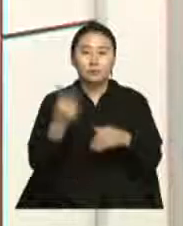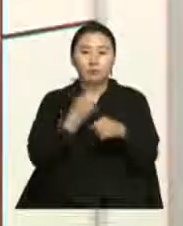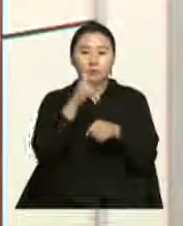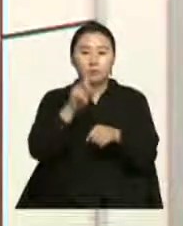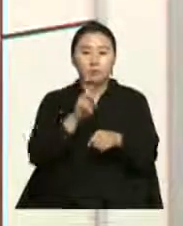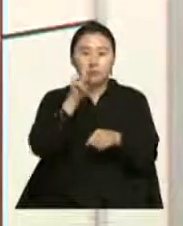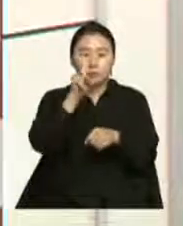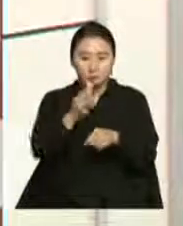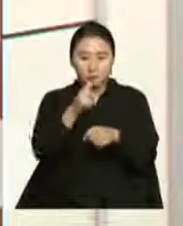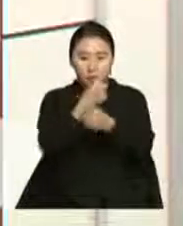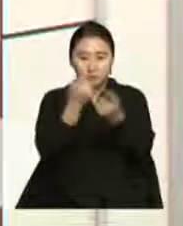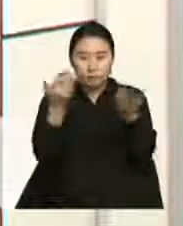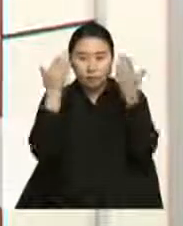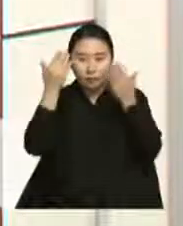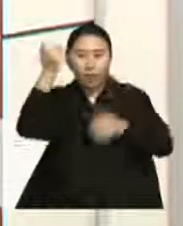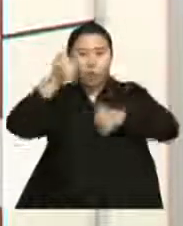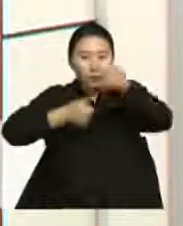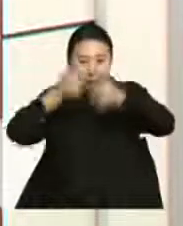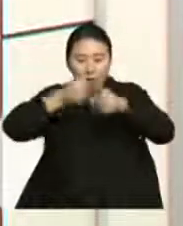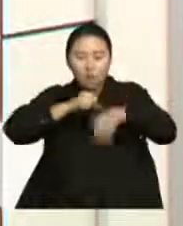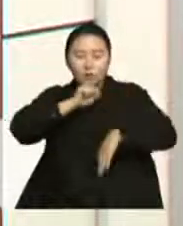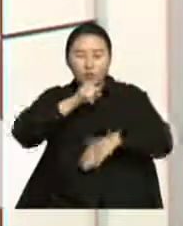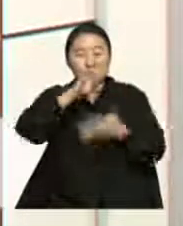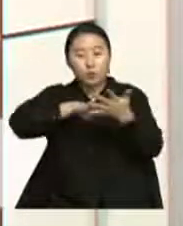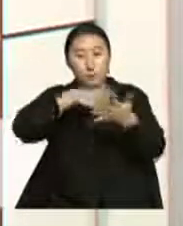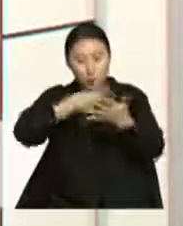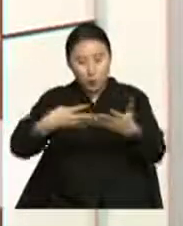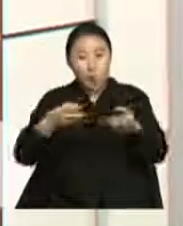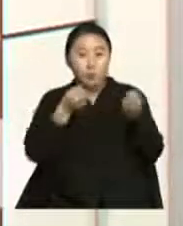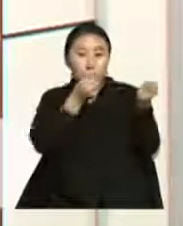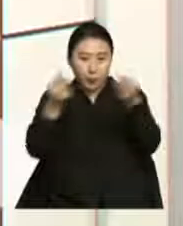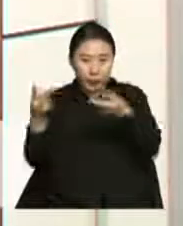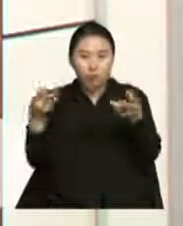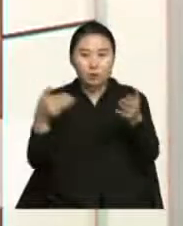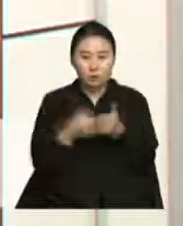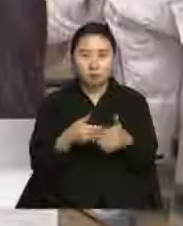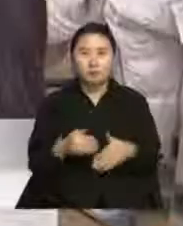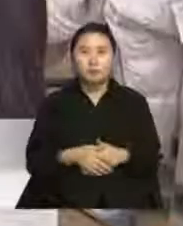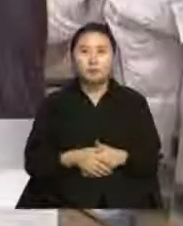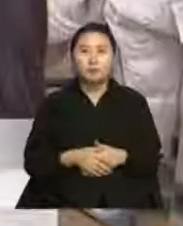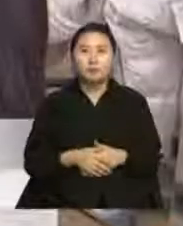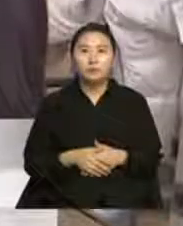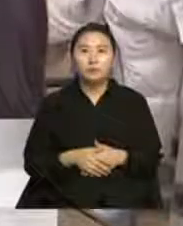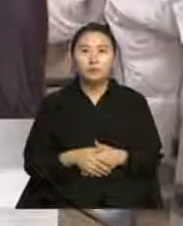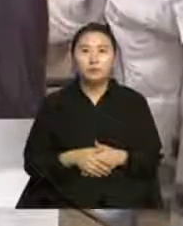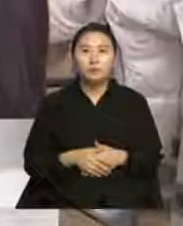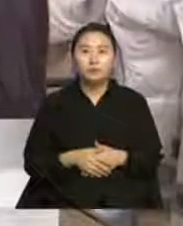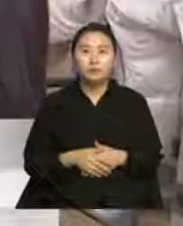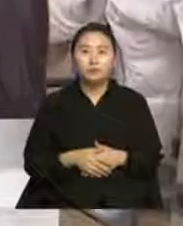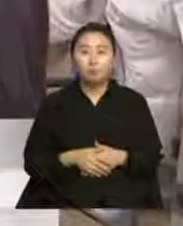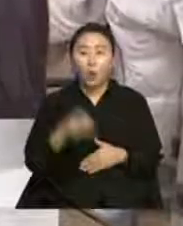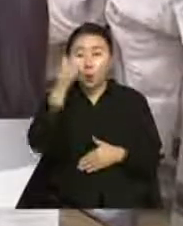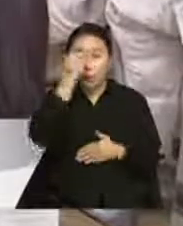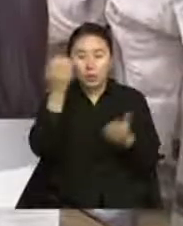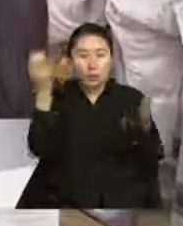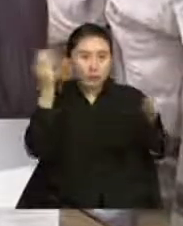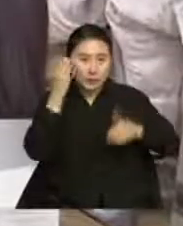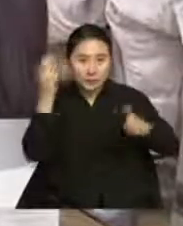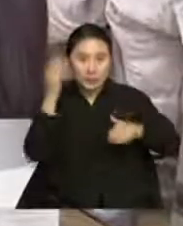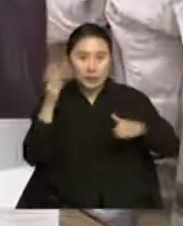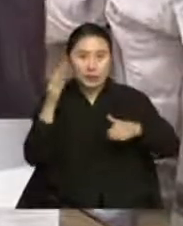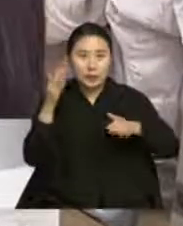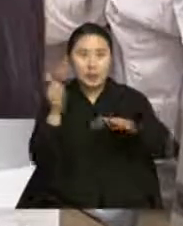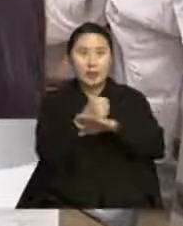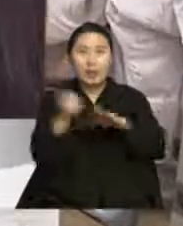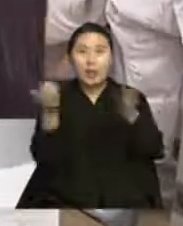2011학년도 대학수학능력시험 성적표가 수험생들에게 배부 되었습니다 고등학교 재학생 들에겐